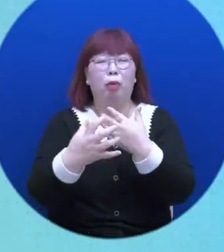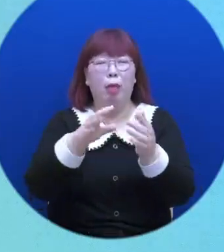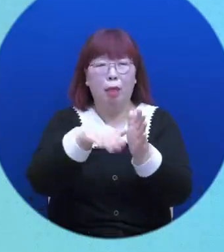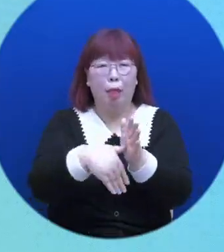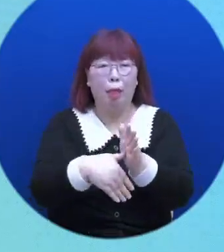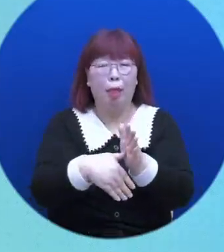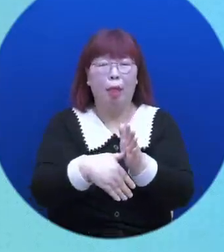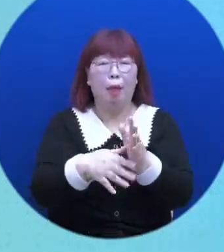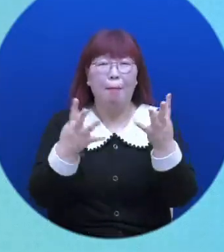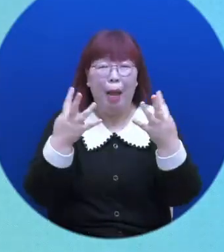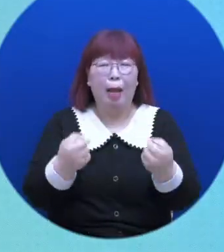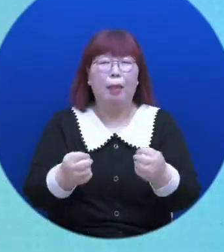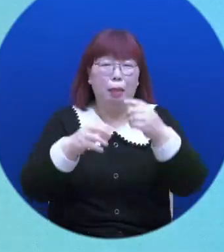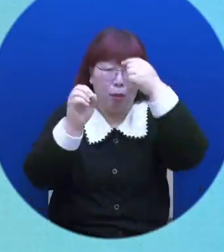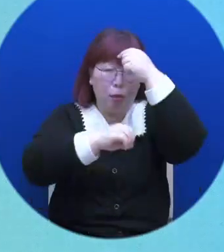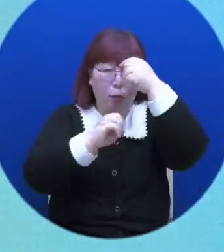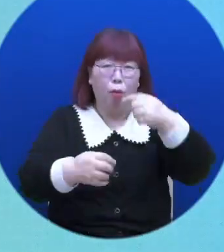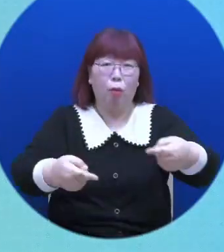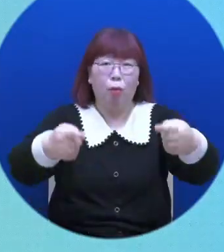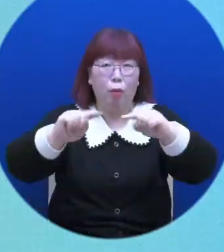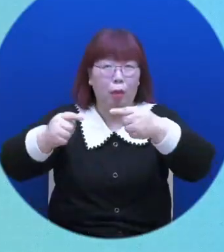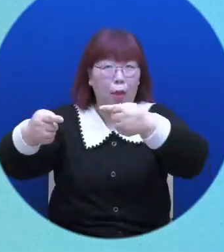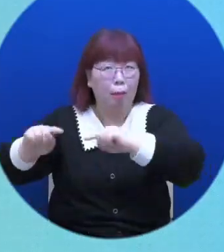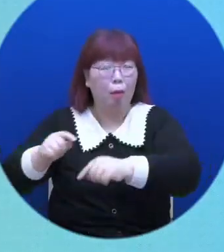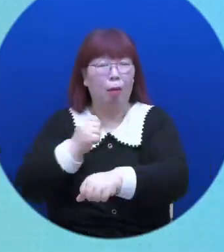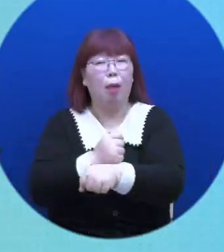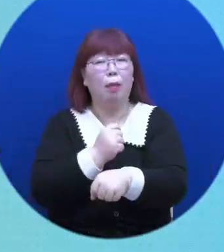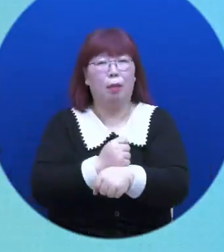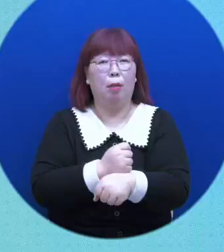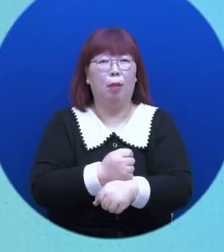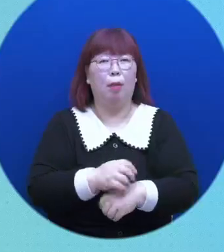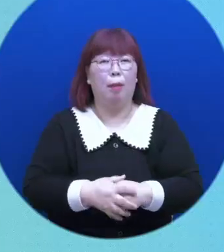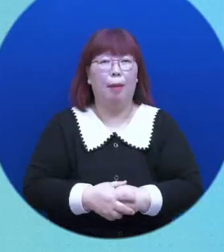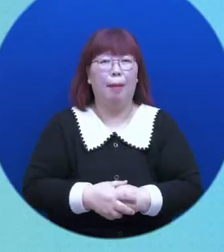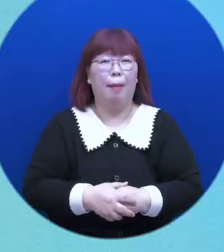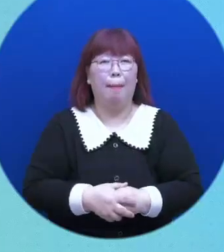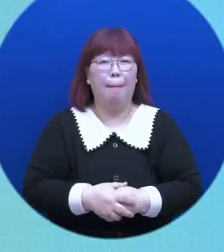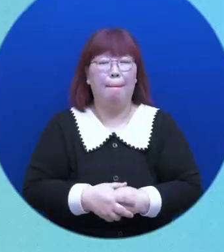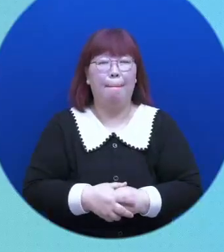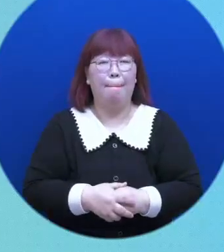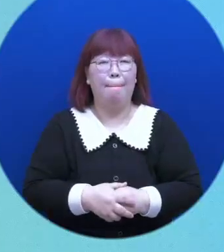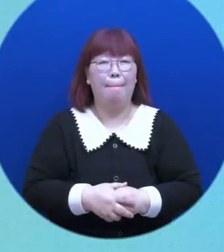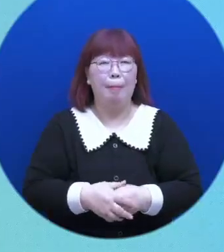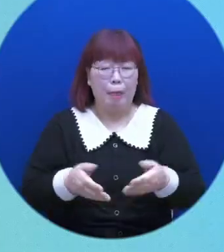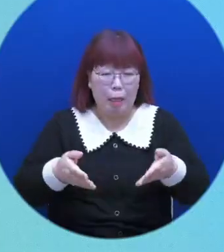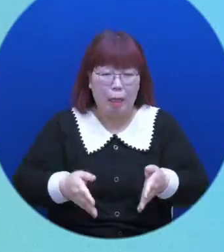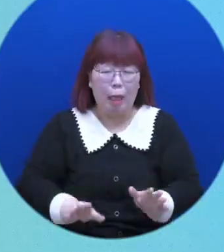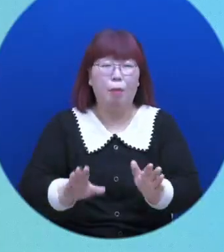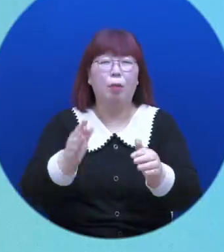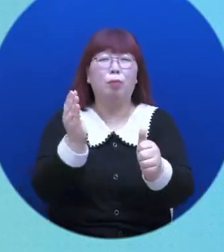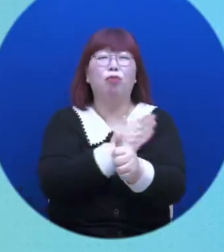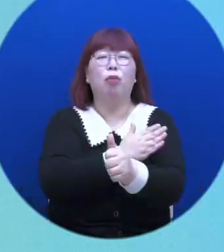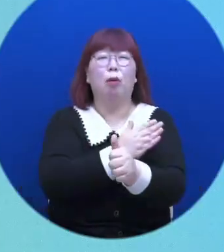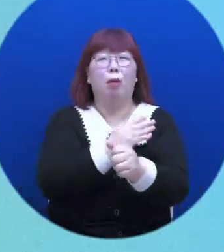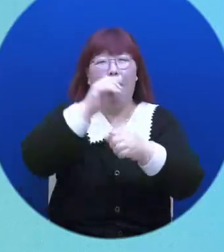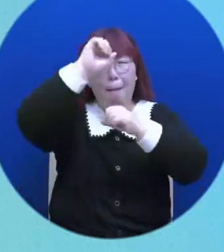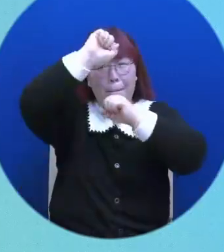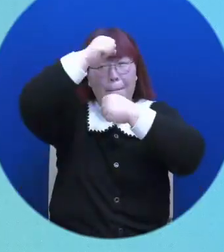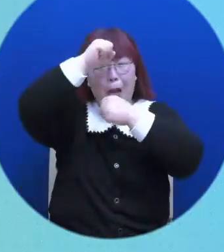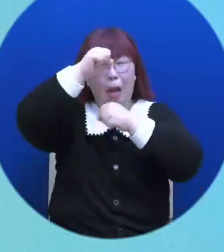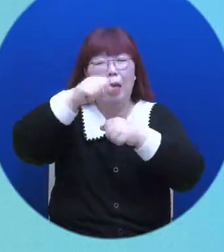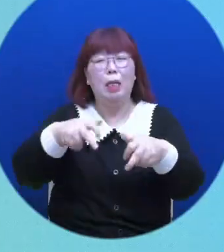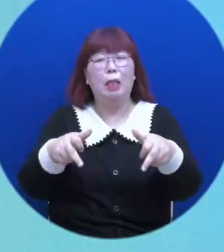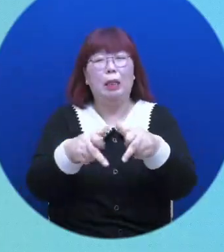많은 성도들이 거기에 있잖아요. 그 가운데 한 명 나면서부터 발